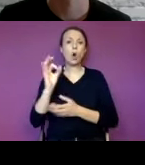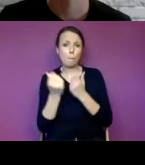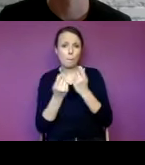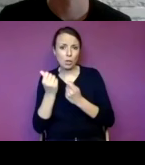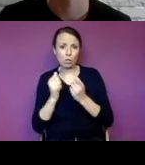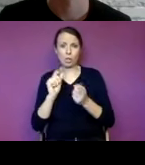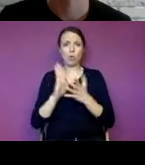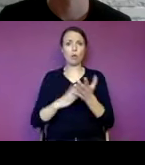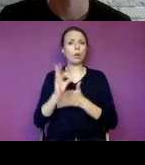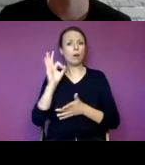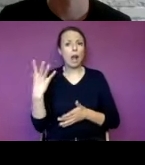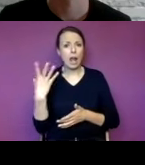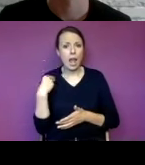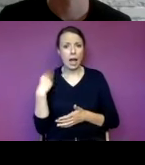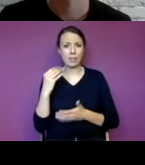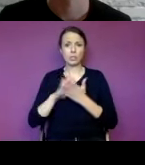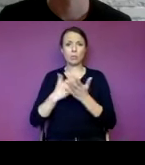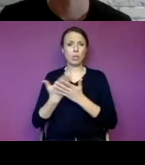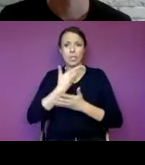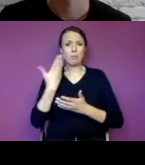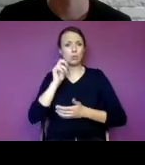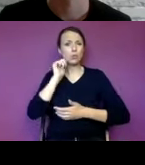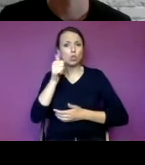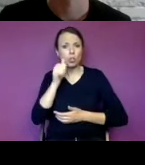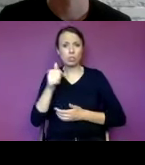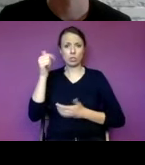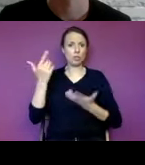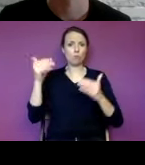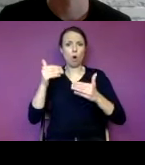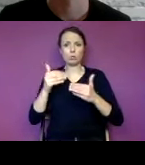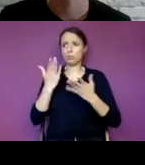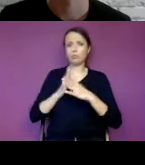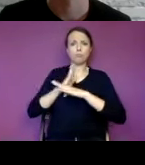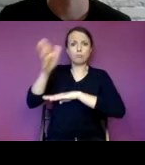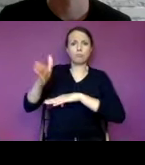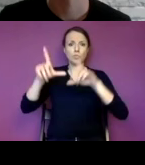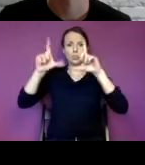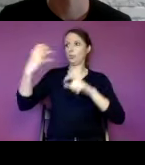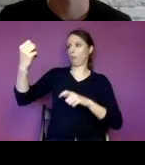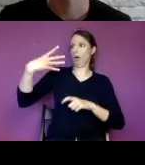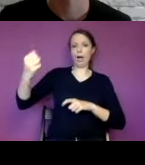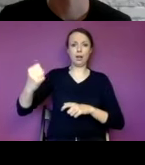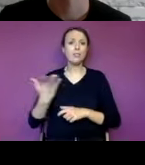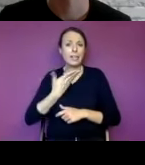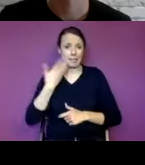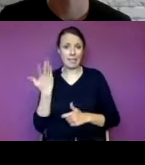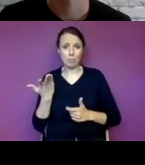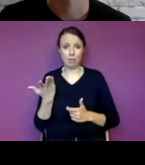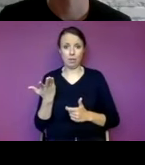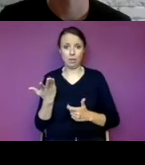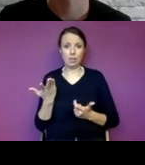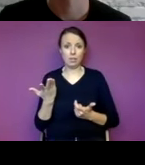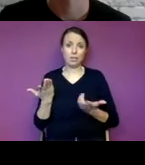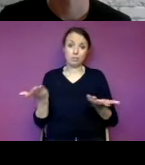wiek powoduje, że nie ma ona na co dzień dostępu do, tak wydawałoby się, oczywistej rzeczy, jak dostęp do fotografii, aparatu